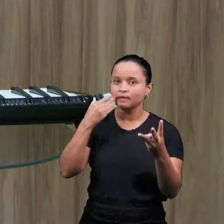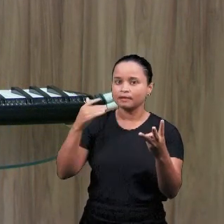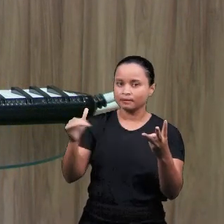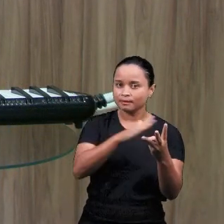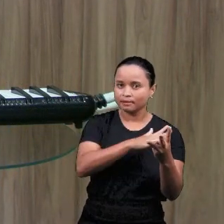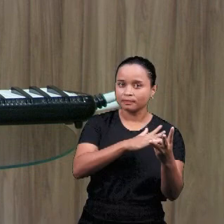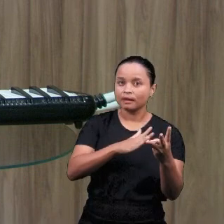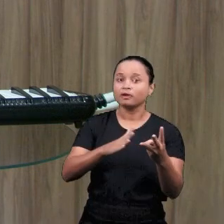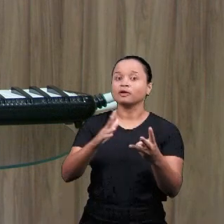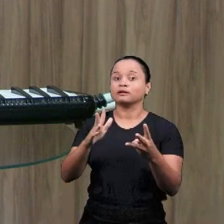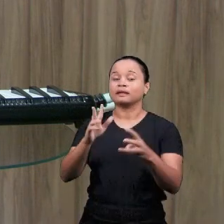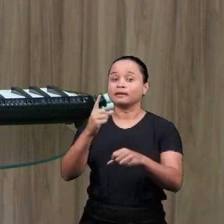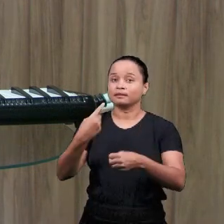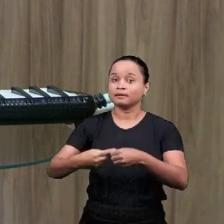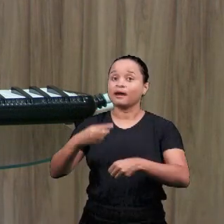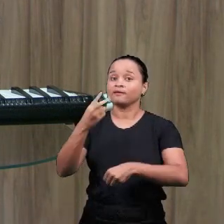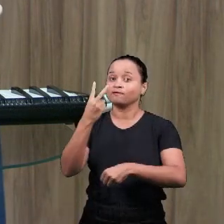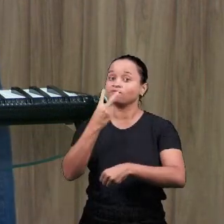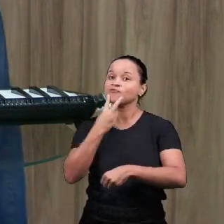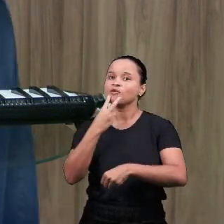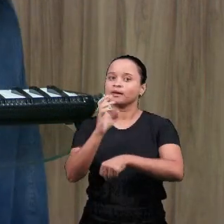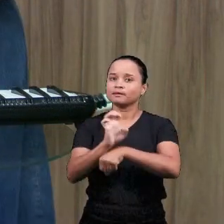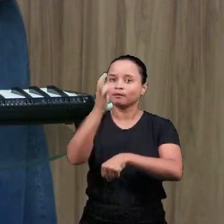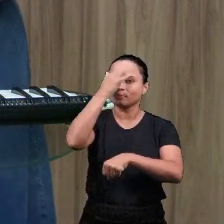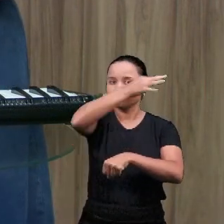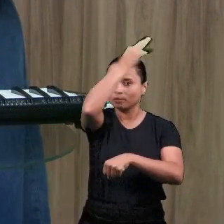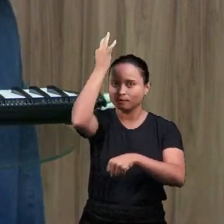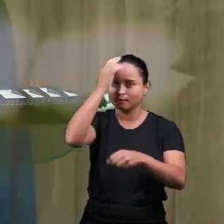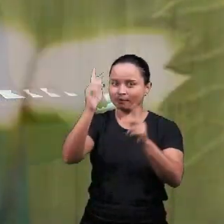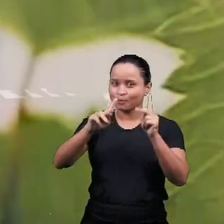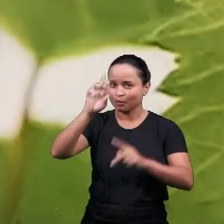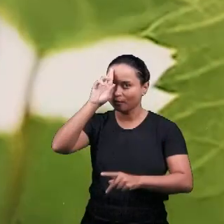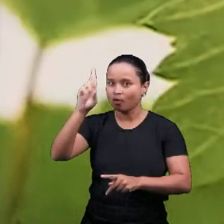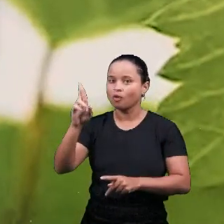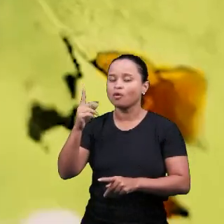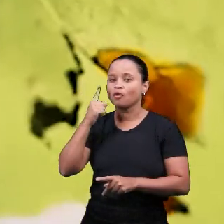Vitória Espírito Santo. À tous, la paix du Seigneur Jésus.